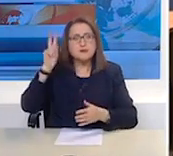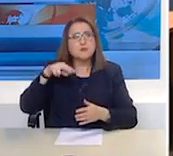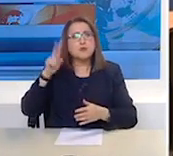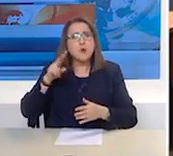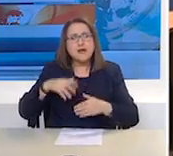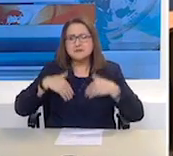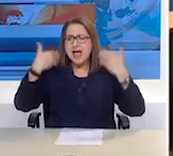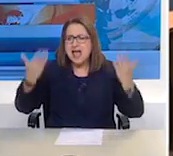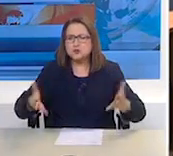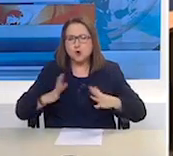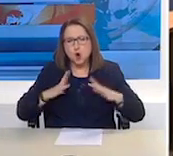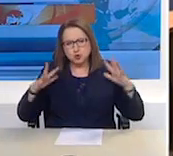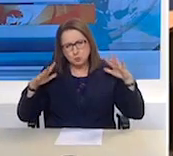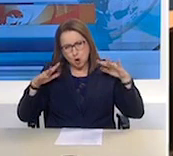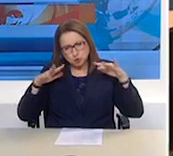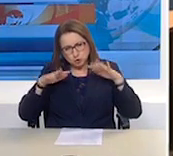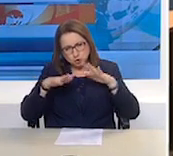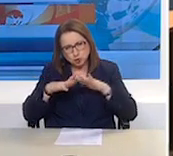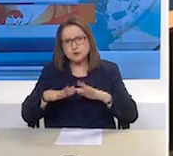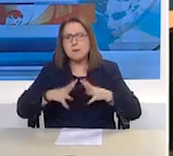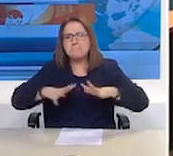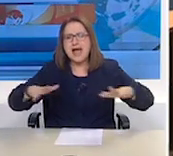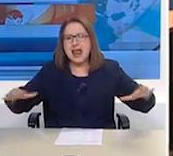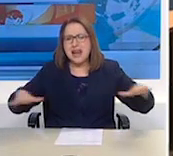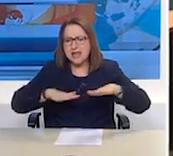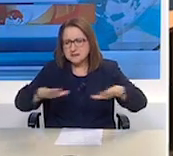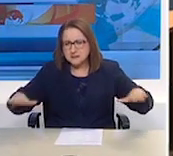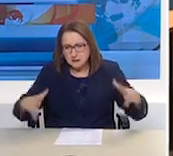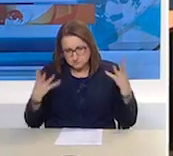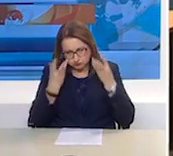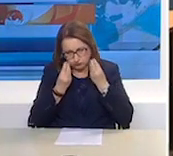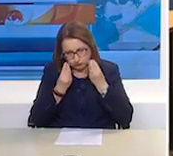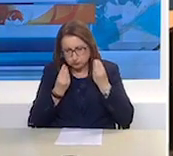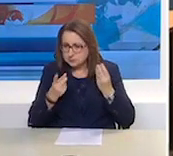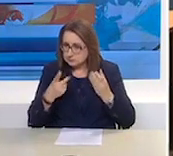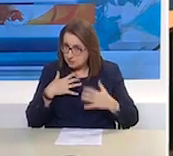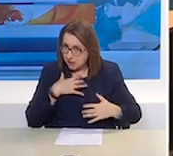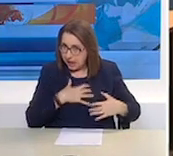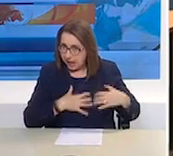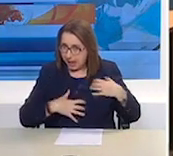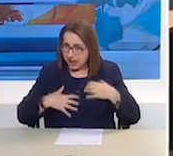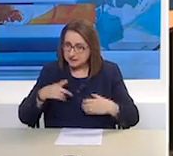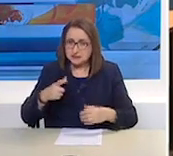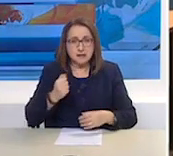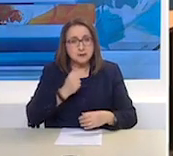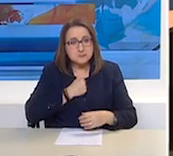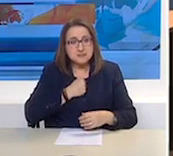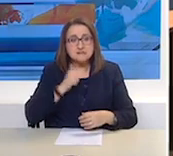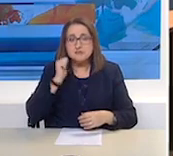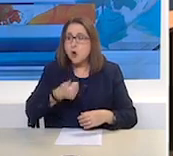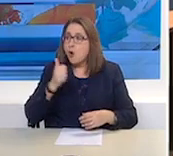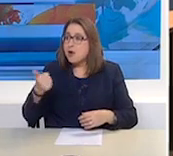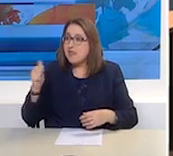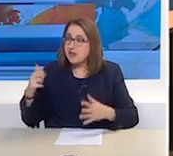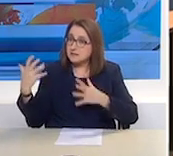ανοιχτούς δημόσιους χώρους και παραλίες σας προκαλούν ανησυχία? Η ατομική ευθύνη αρκεί για να αποτραπεί μια απότομη αύξηση των κρουσμάτων